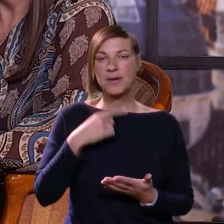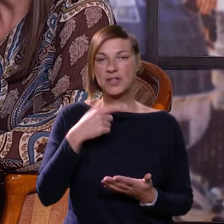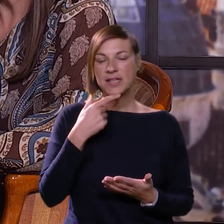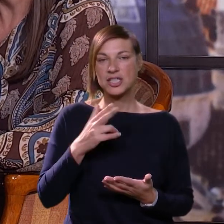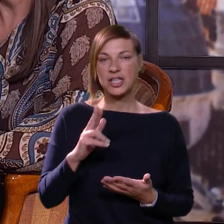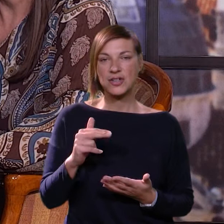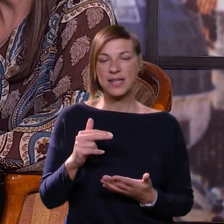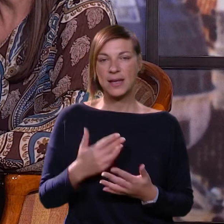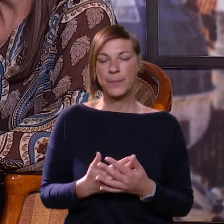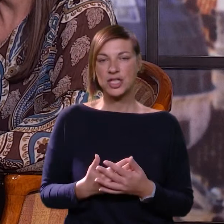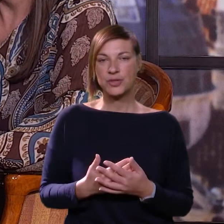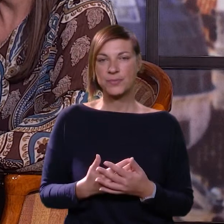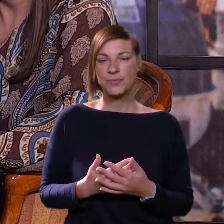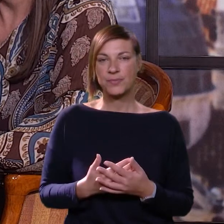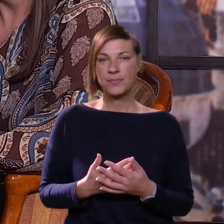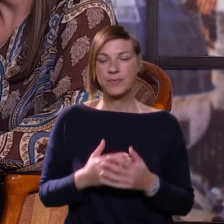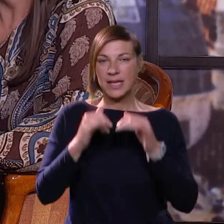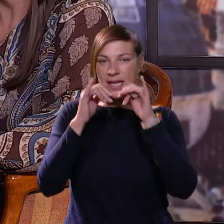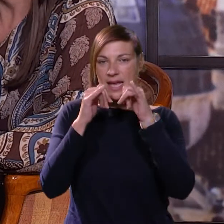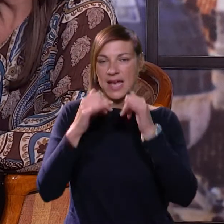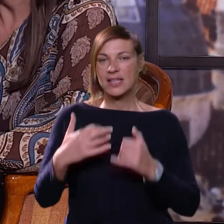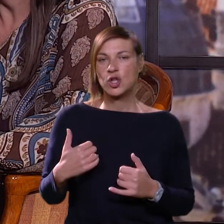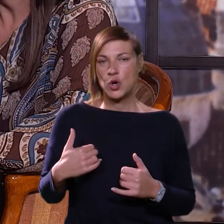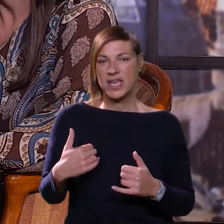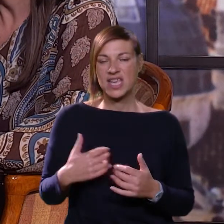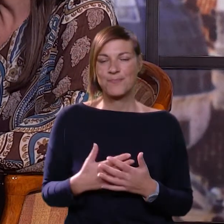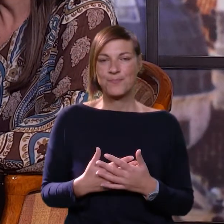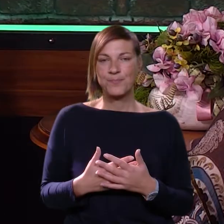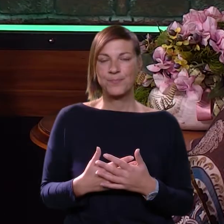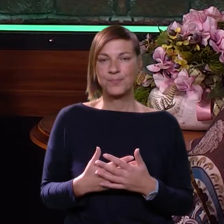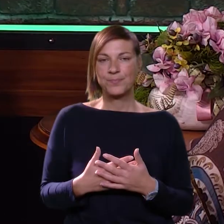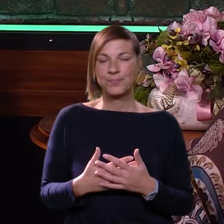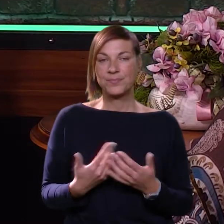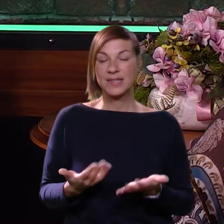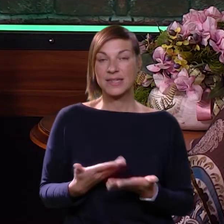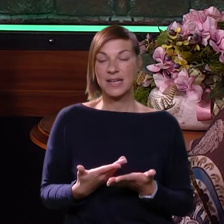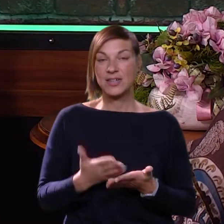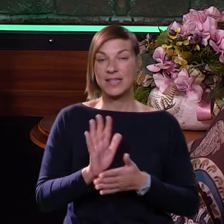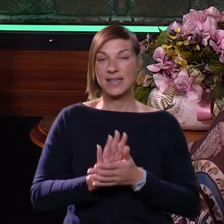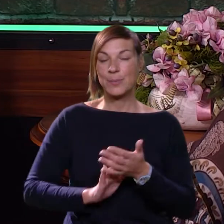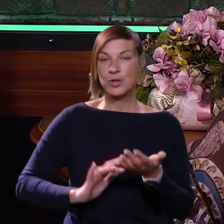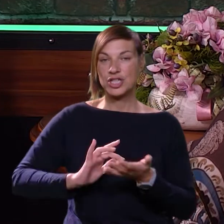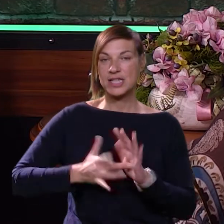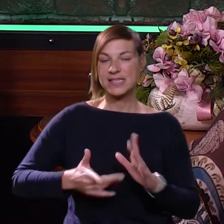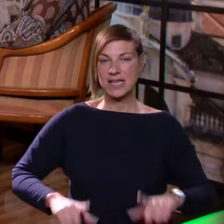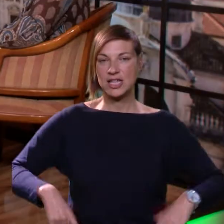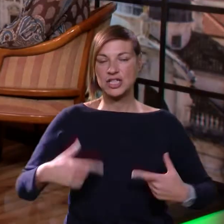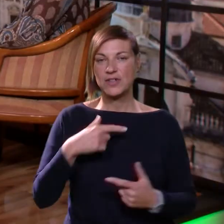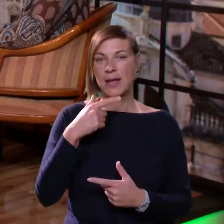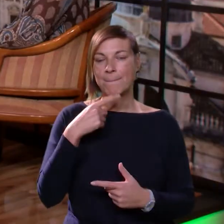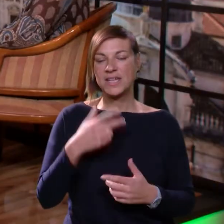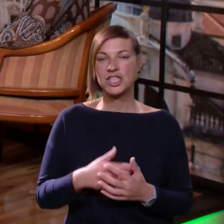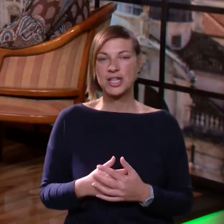Zapravo ti je rečeno da imaš rak dojke. Tako je. I tada kreće cijela tvoja